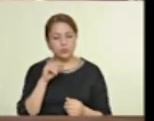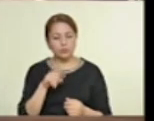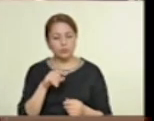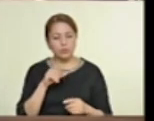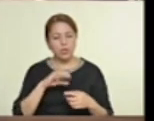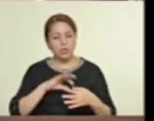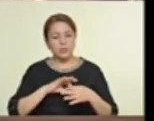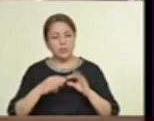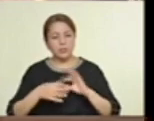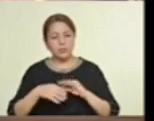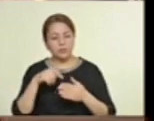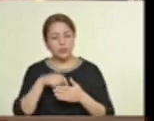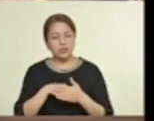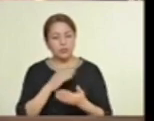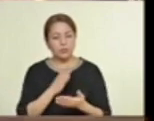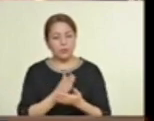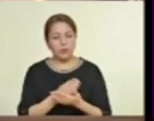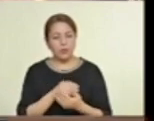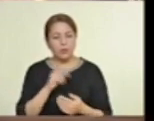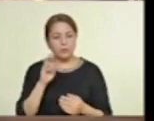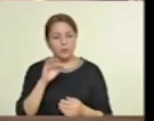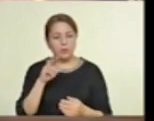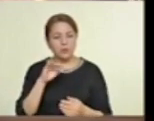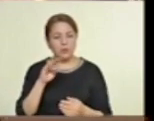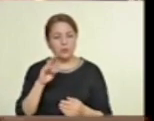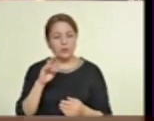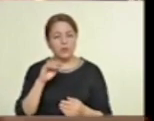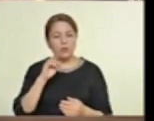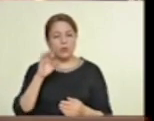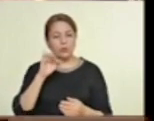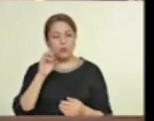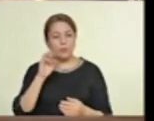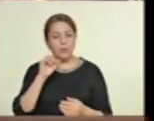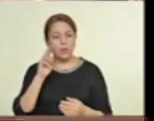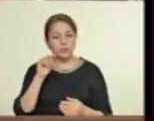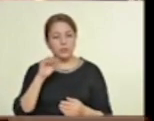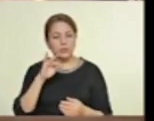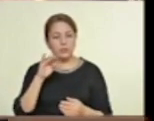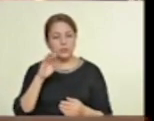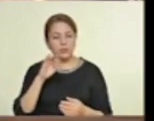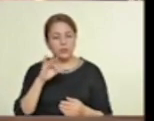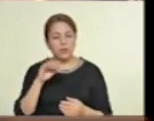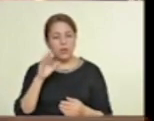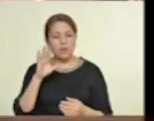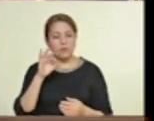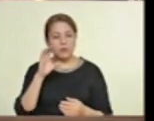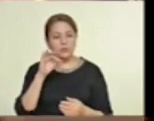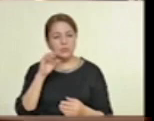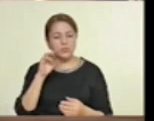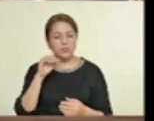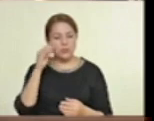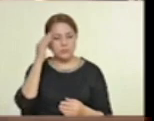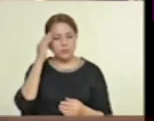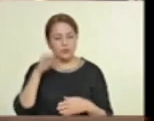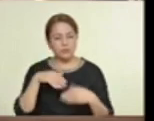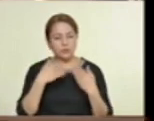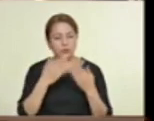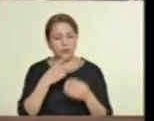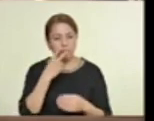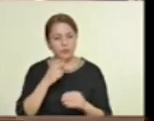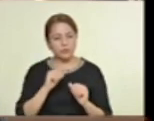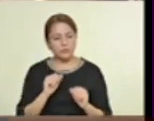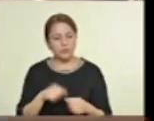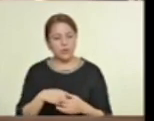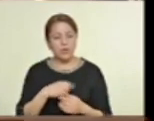gap tarkibida kelayotgan bilan ko'makchisi vosita ma'nosini anglatib kelayotganligini ko'rishingiz mumkin.